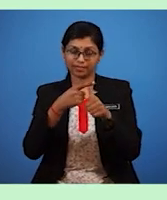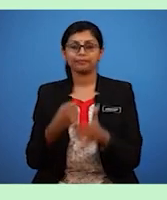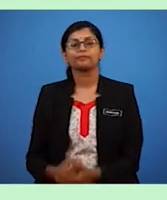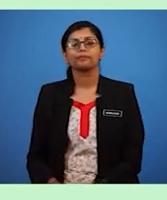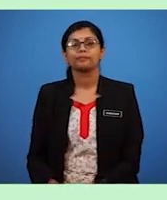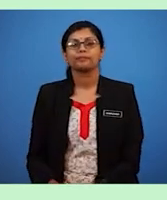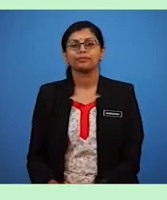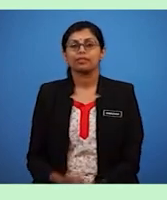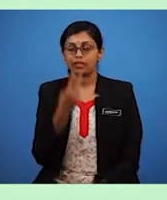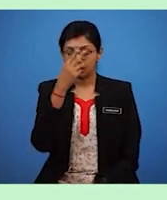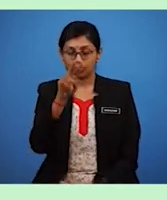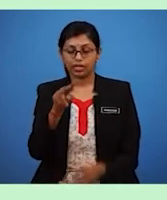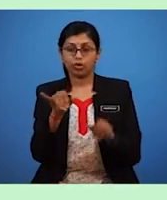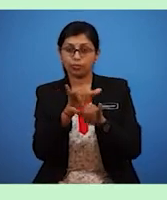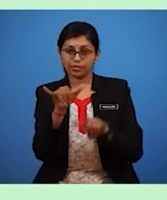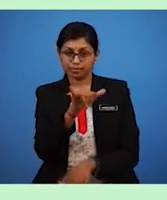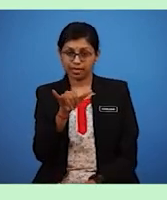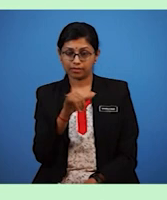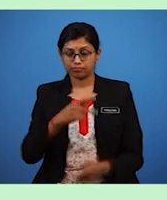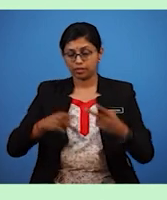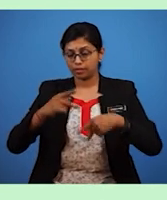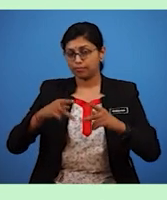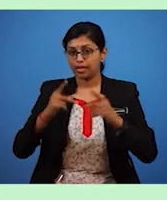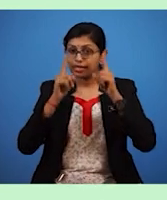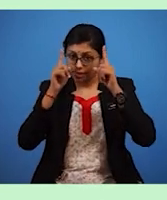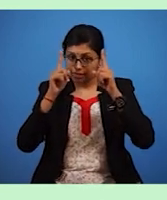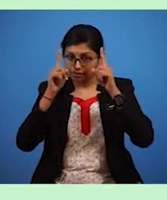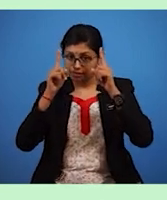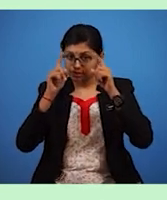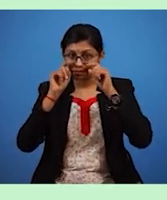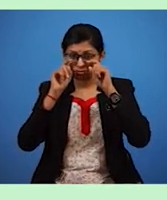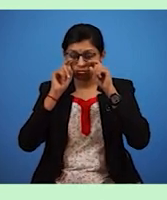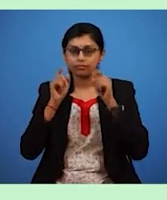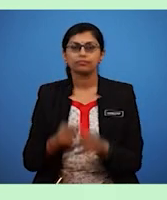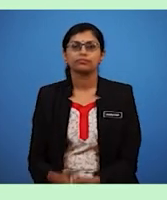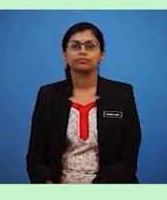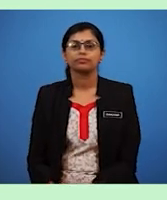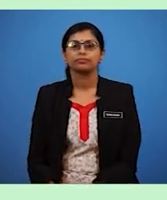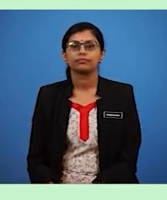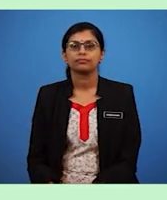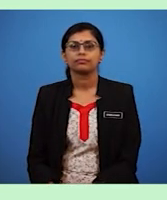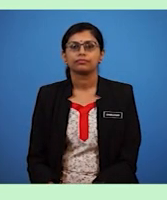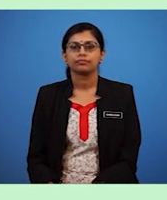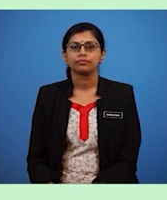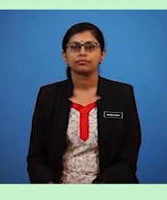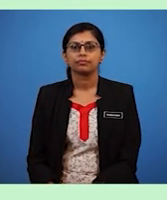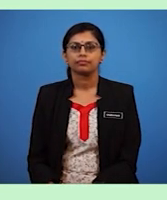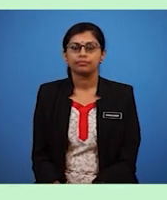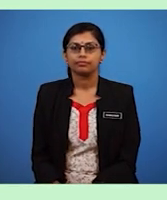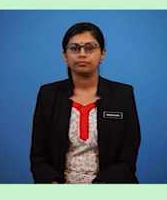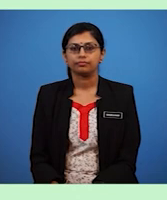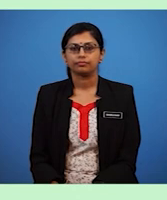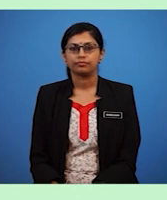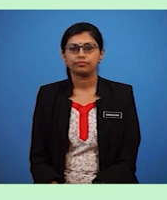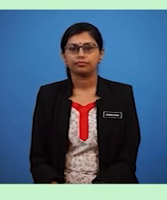Perhatikan persamaan kimia yang diberi. apabila zinc bertindak balas